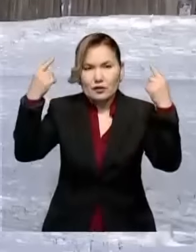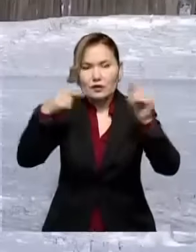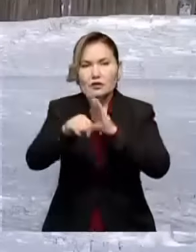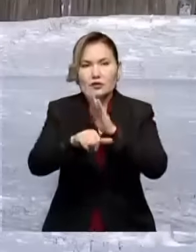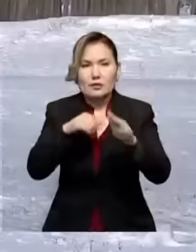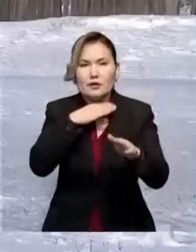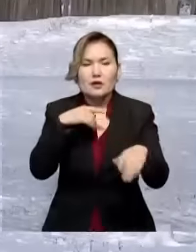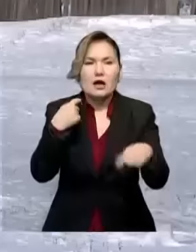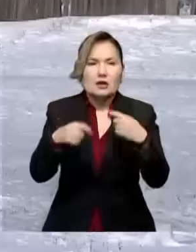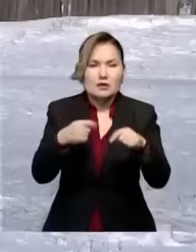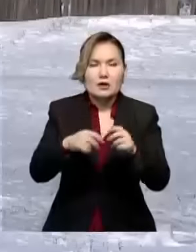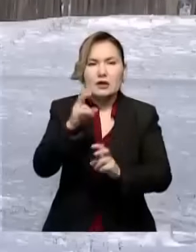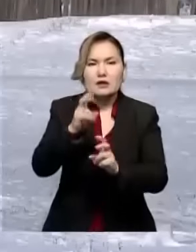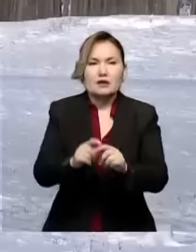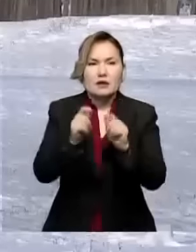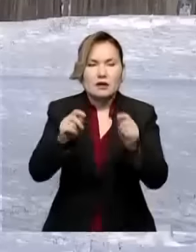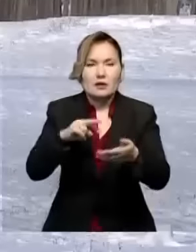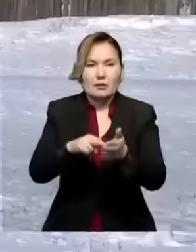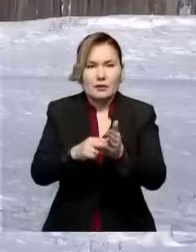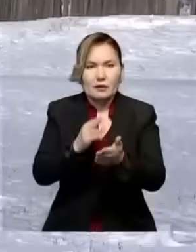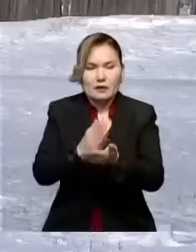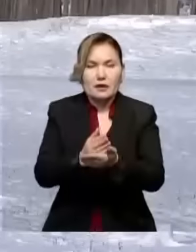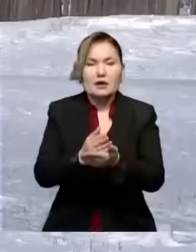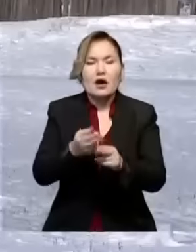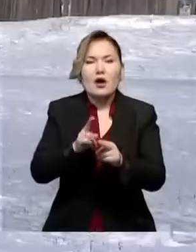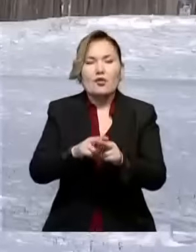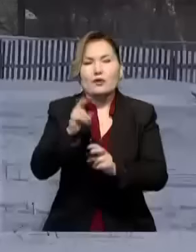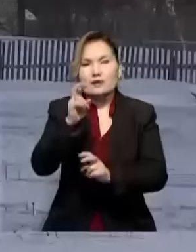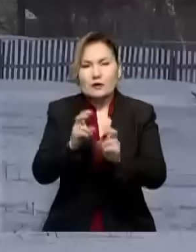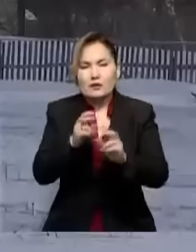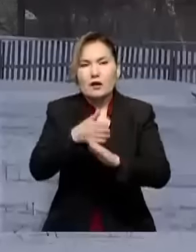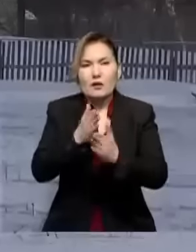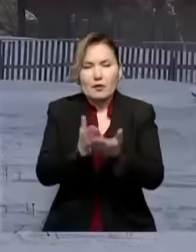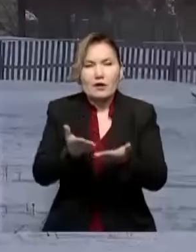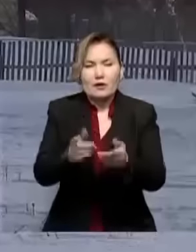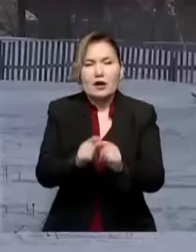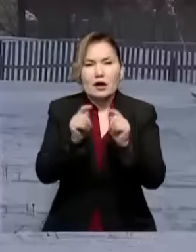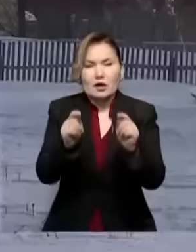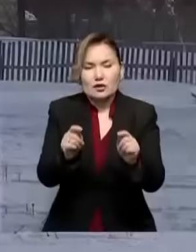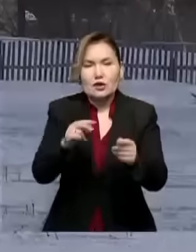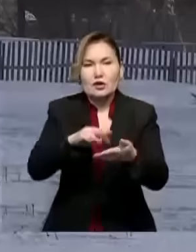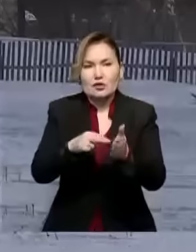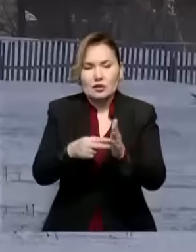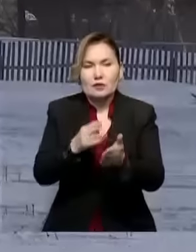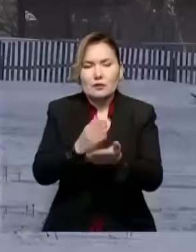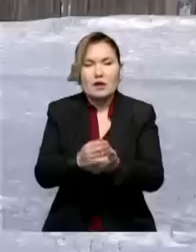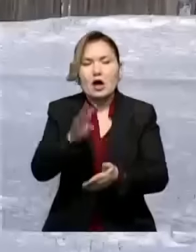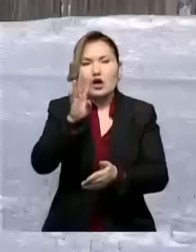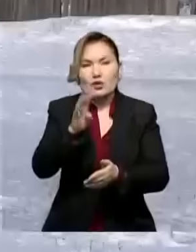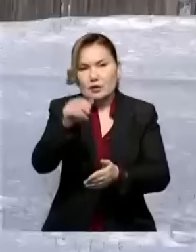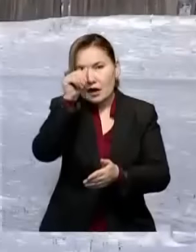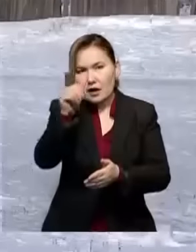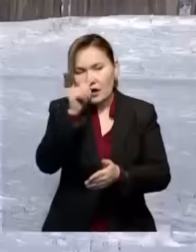өндіру цехтарын ашу. Және де наубайхананың санын көбейту. Осы жылғы жоспарда 400 айлық